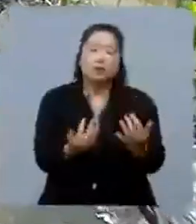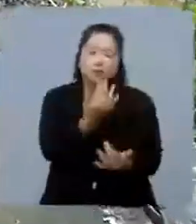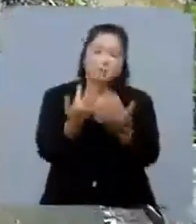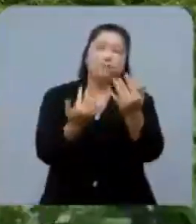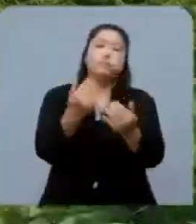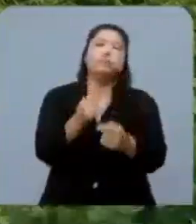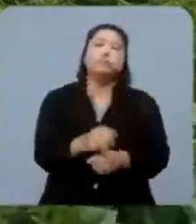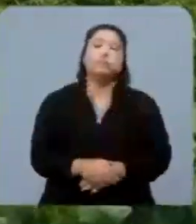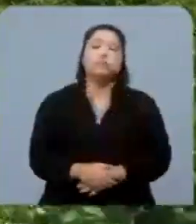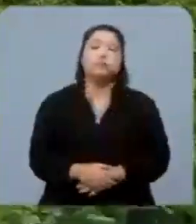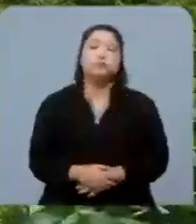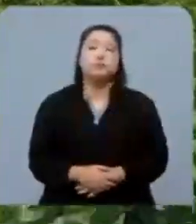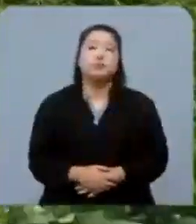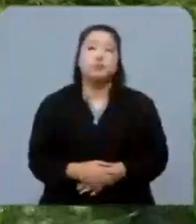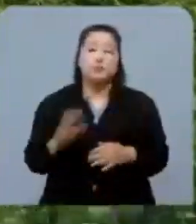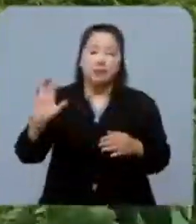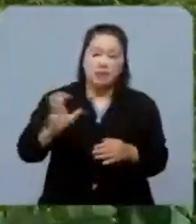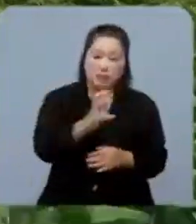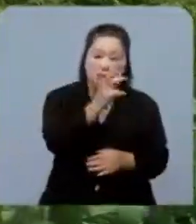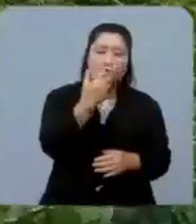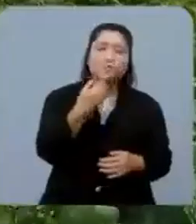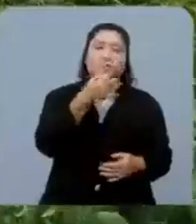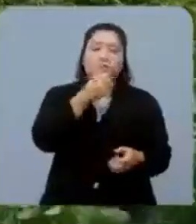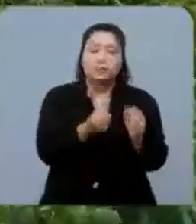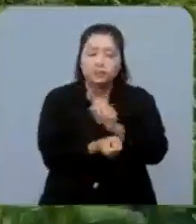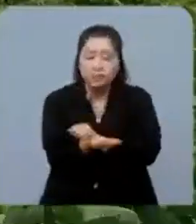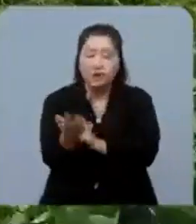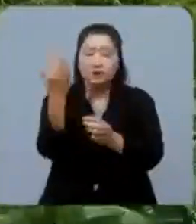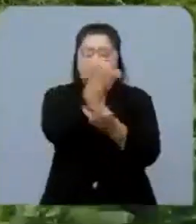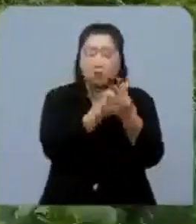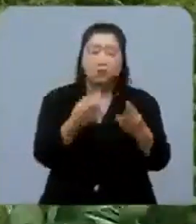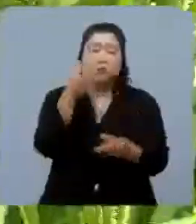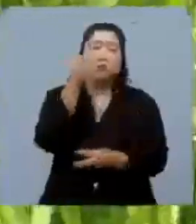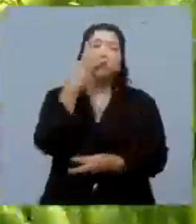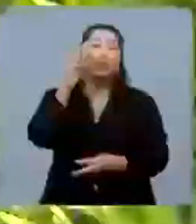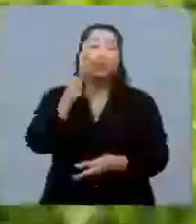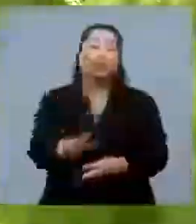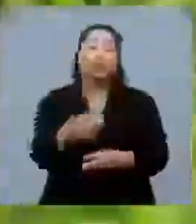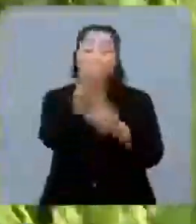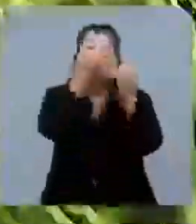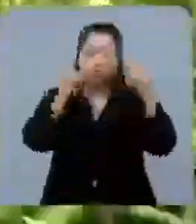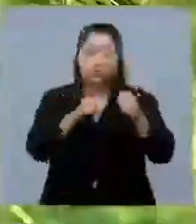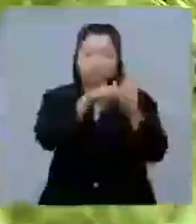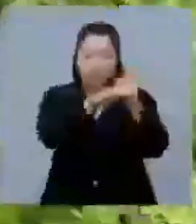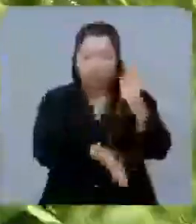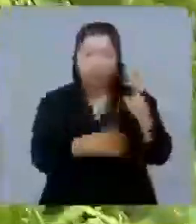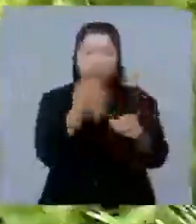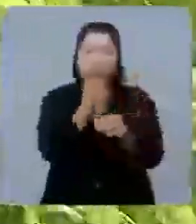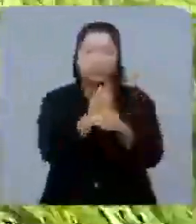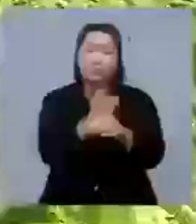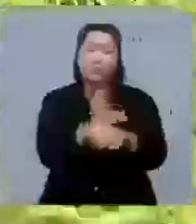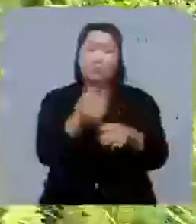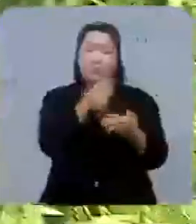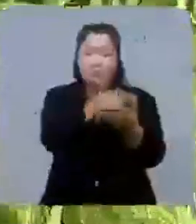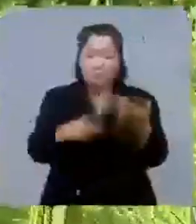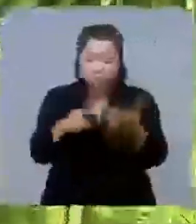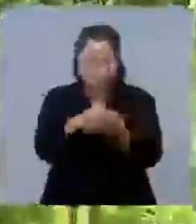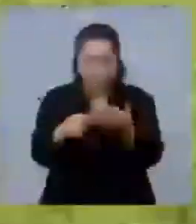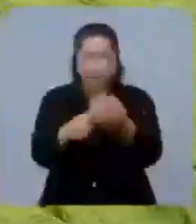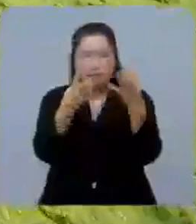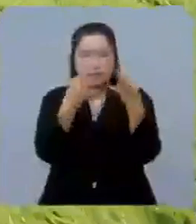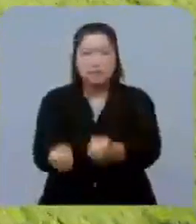수가 있는 거죠. 태풍 힌남노 여파로 청주와 옥천 등 충북 중남부 지역을 중심으로 피해가